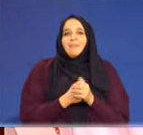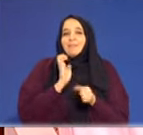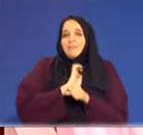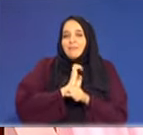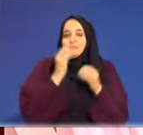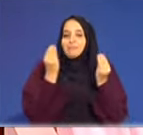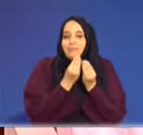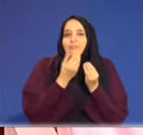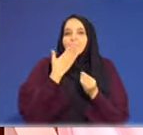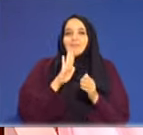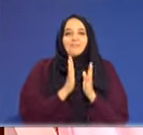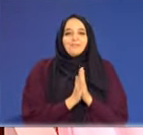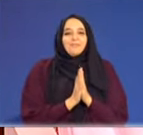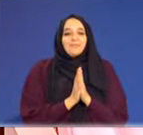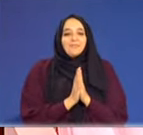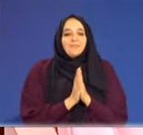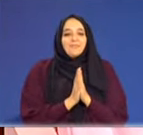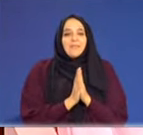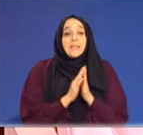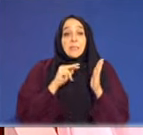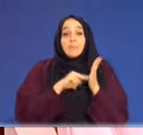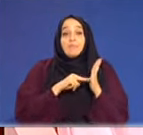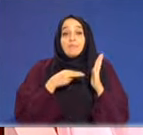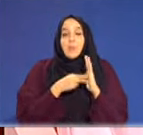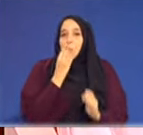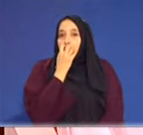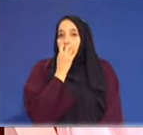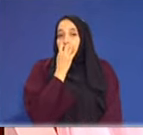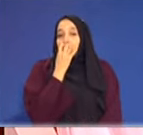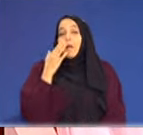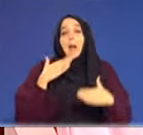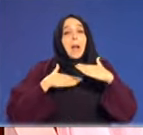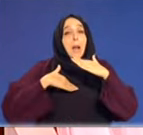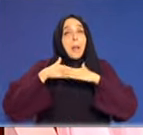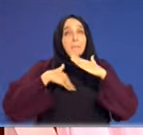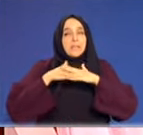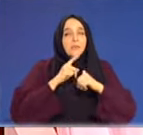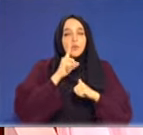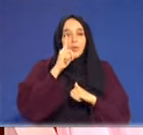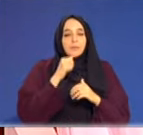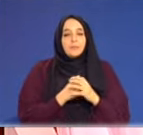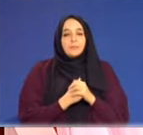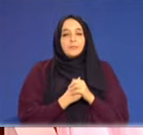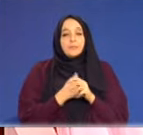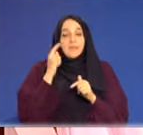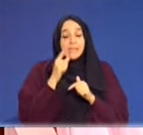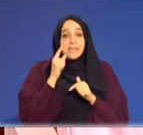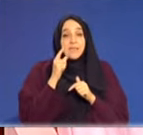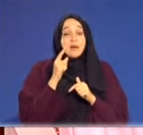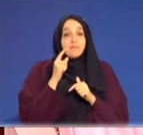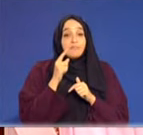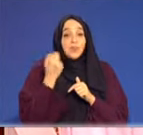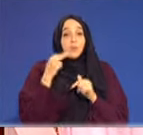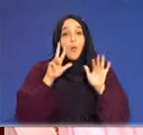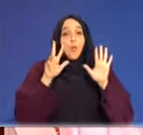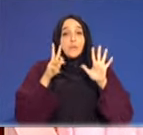تنوان والصلح خير. التزام حدود الشرع هي قاعدة ذهبية، القاعدة الثامنة